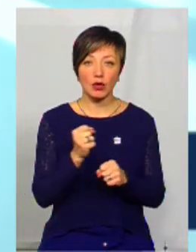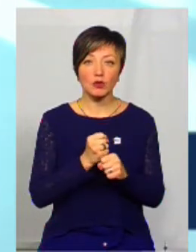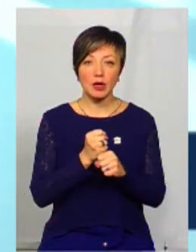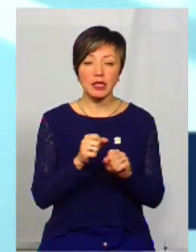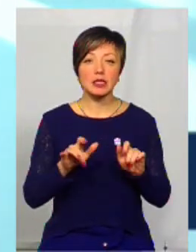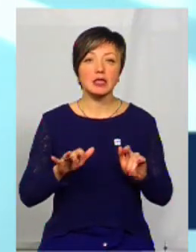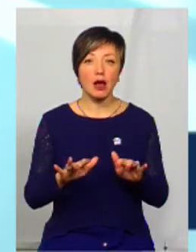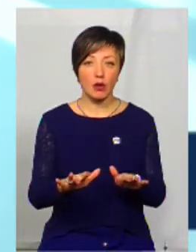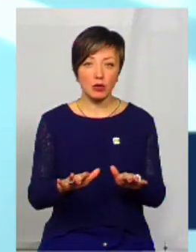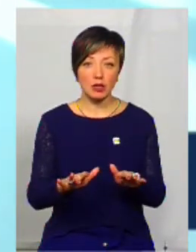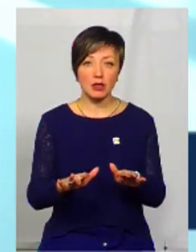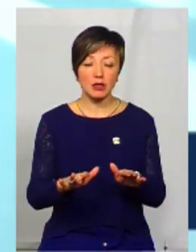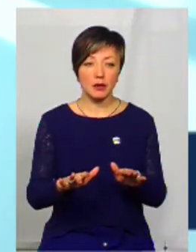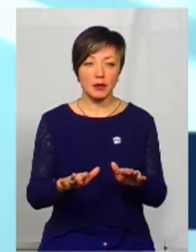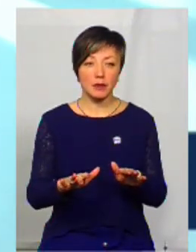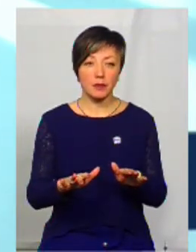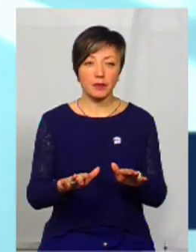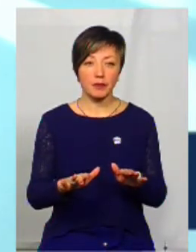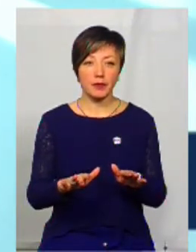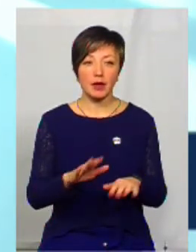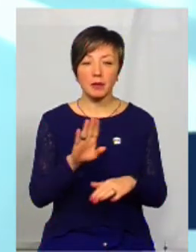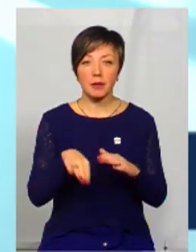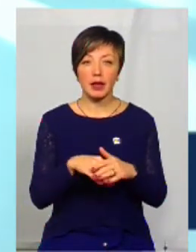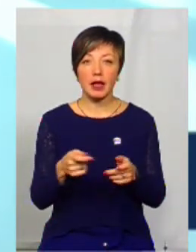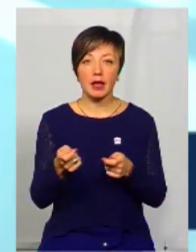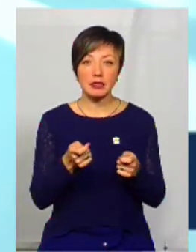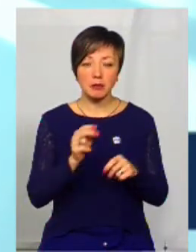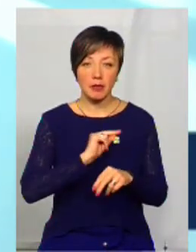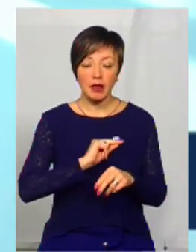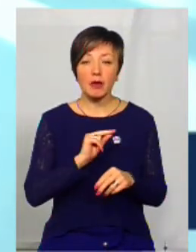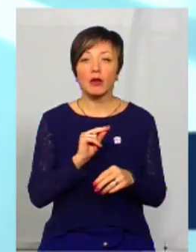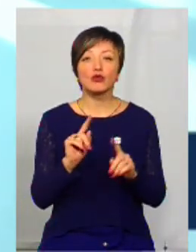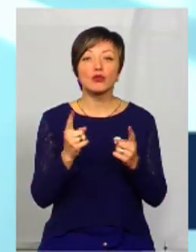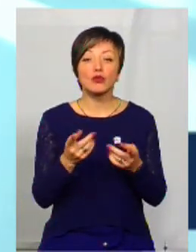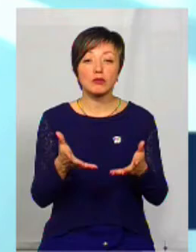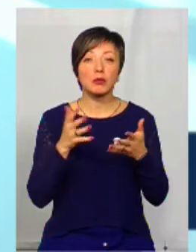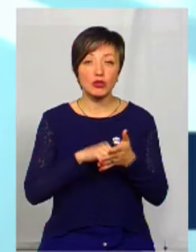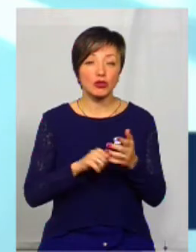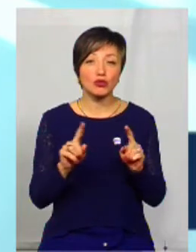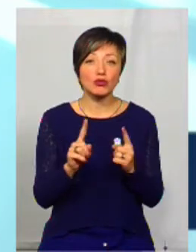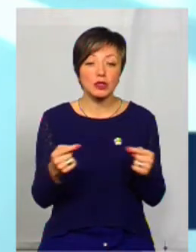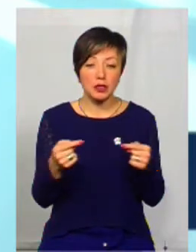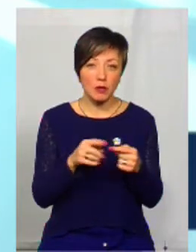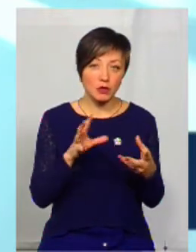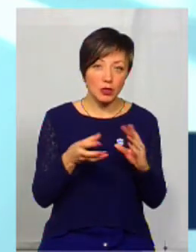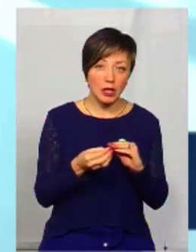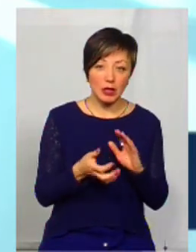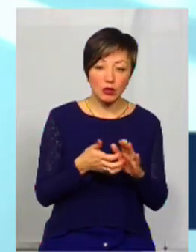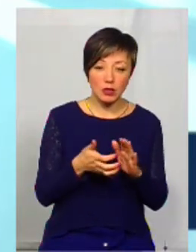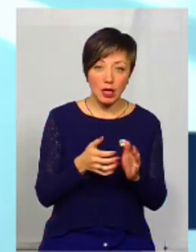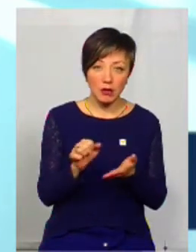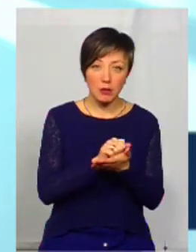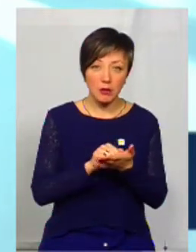розробляє заходи під керуванням інспектора, визначає, з'ясовують причину, чого так сталося, що саме, чи в нас недостатньо